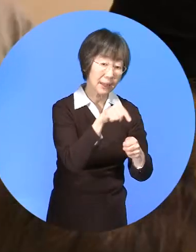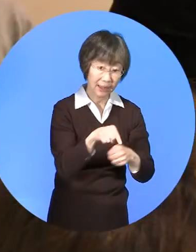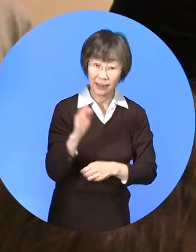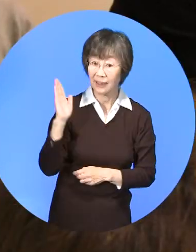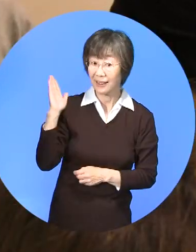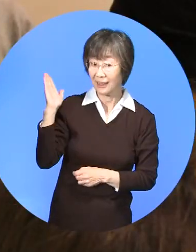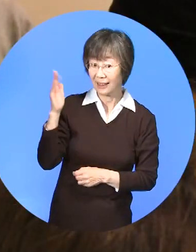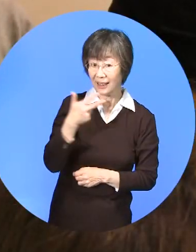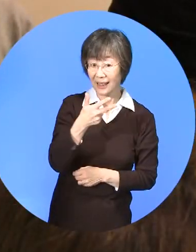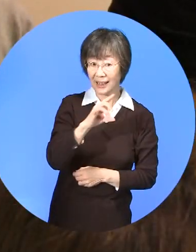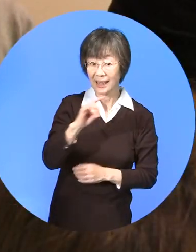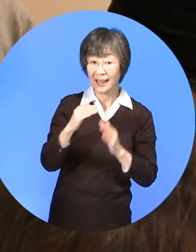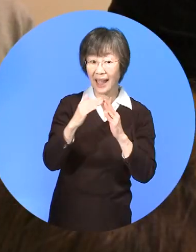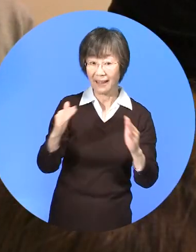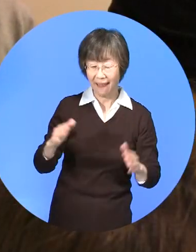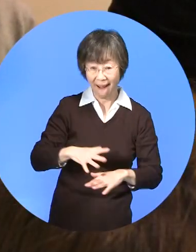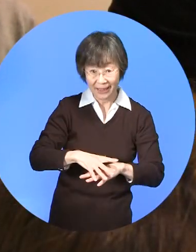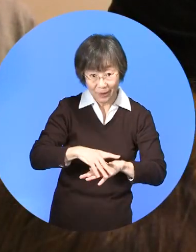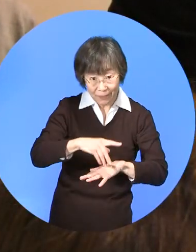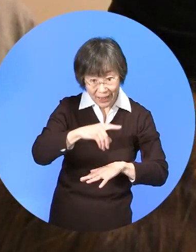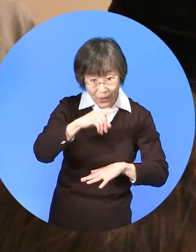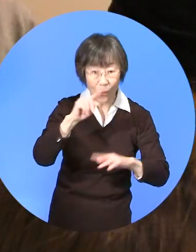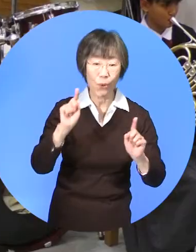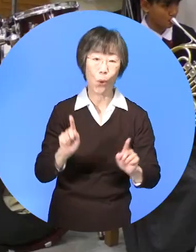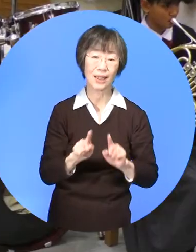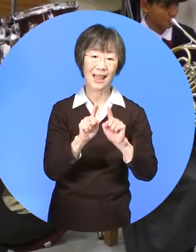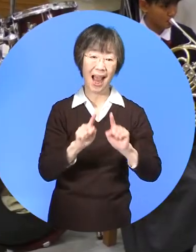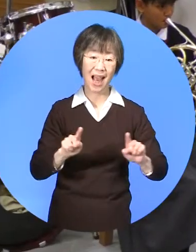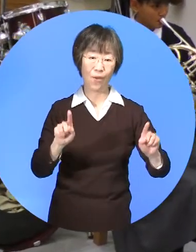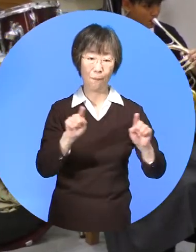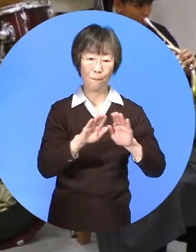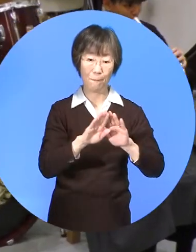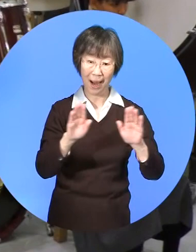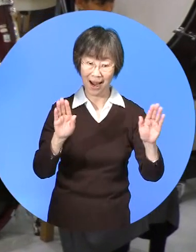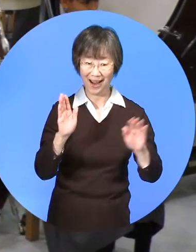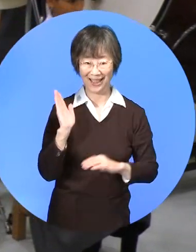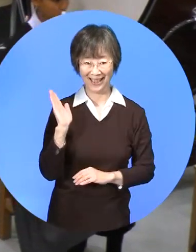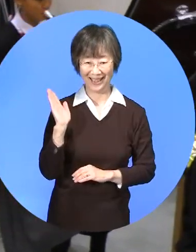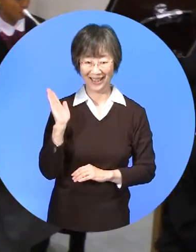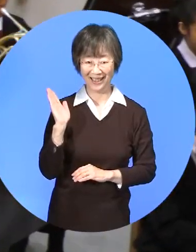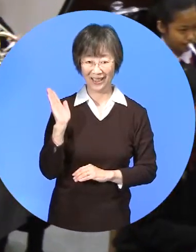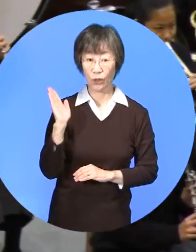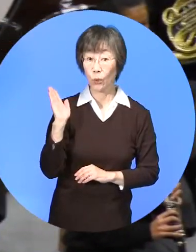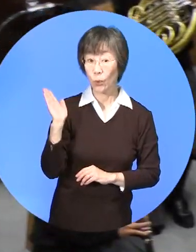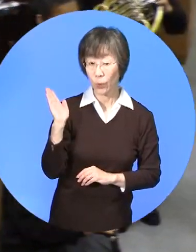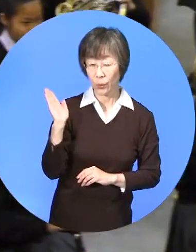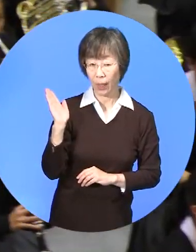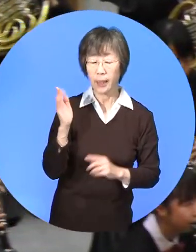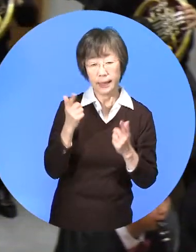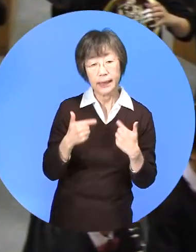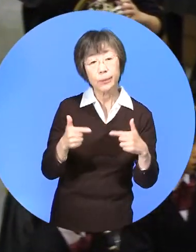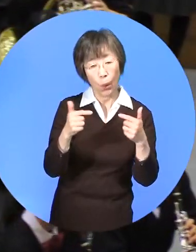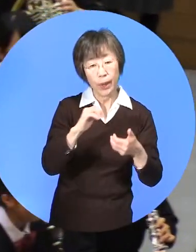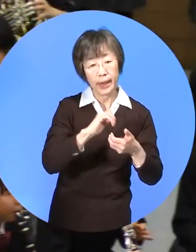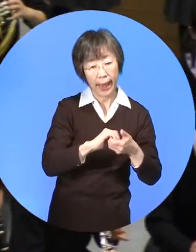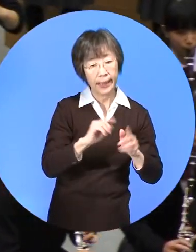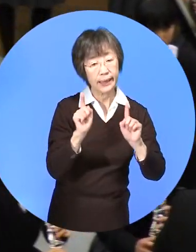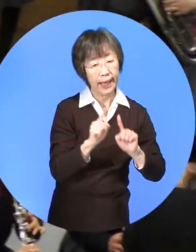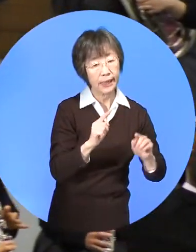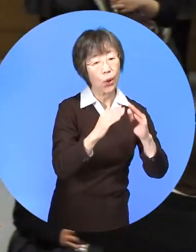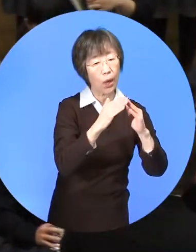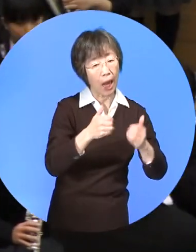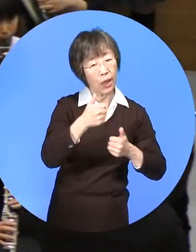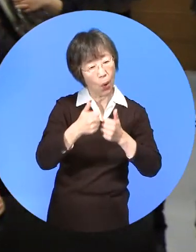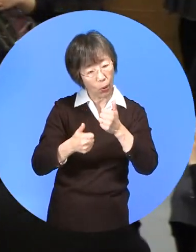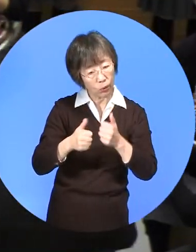議会で初めてとなる議場コンサートが開かれました。演奏を行ったのは、定期演奏会やコンクール